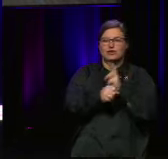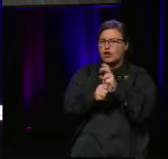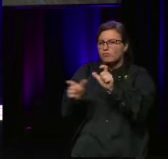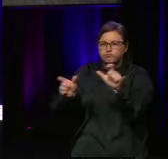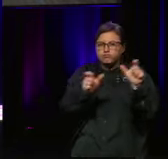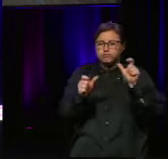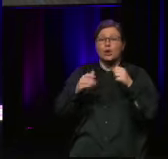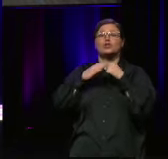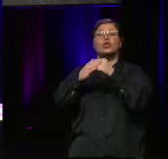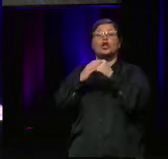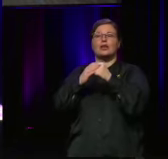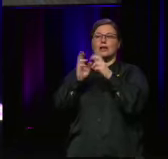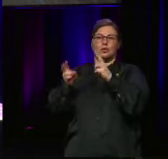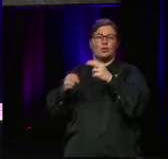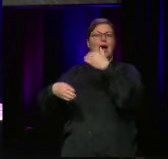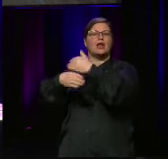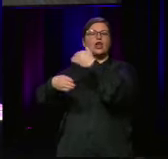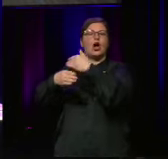frågorna.